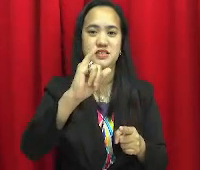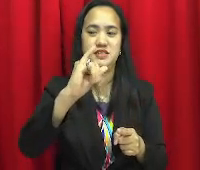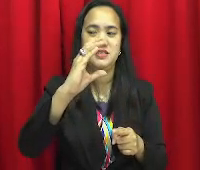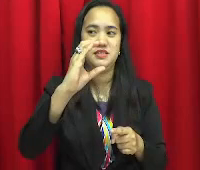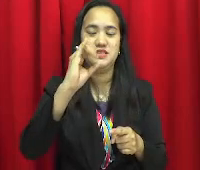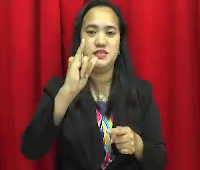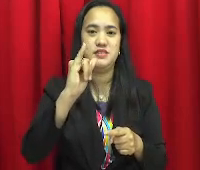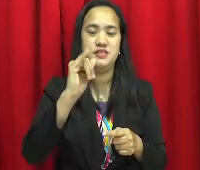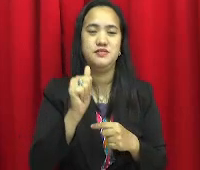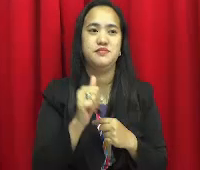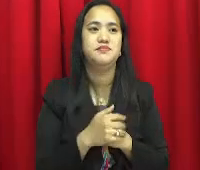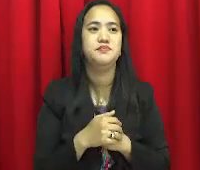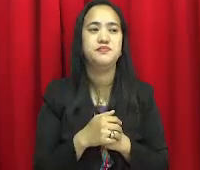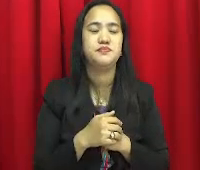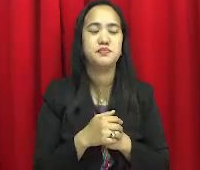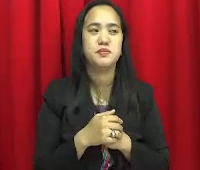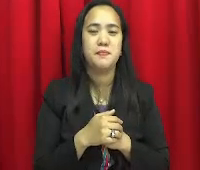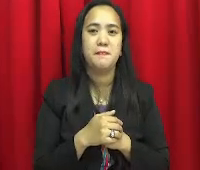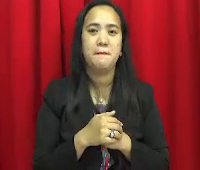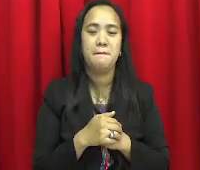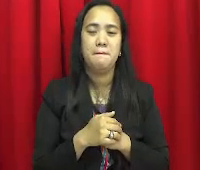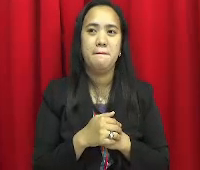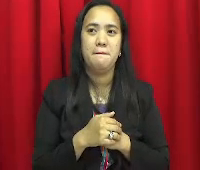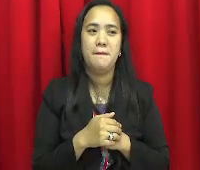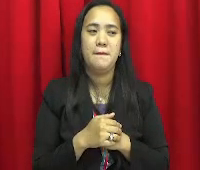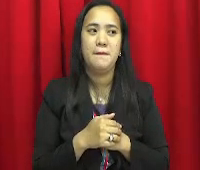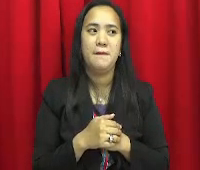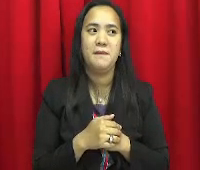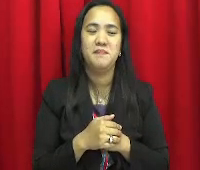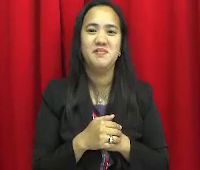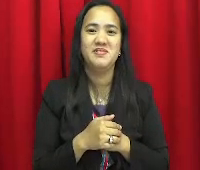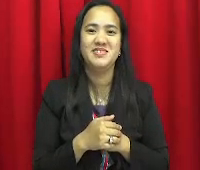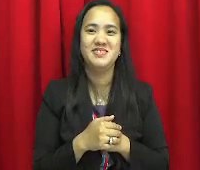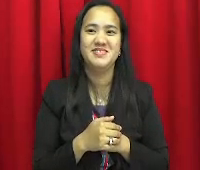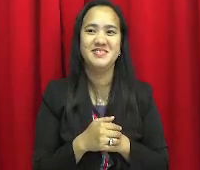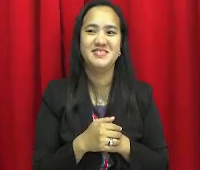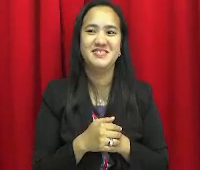Tricia. So, palagay ko, sumobra ka sa kaligtasan.